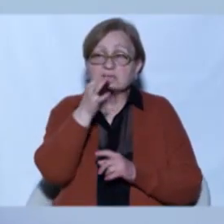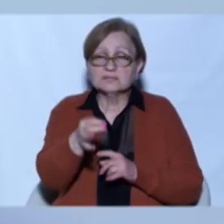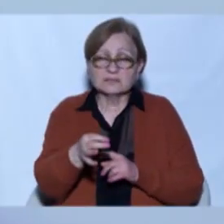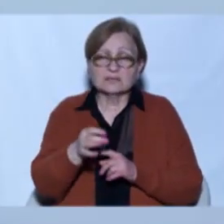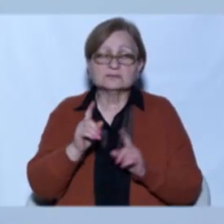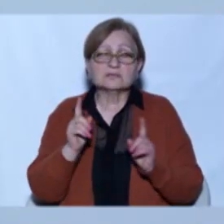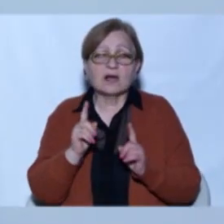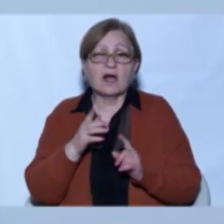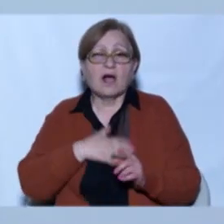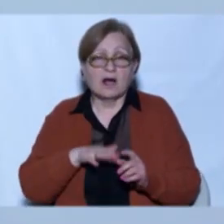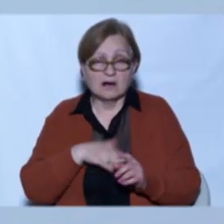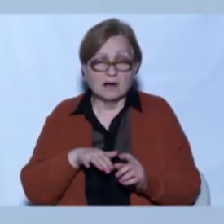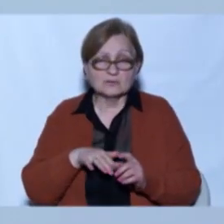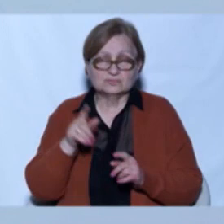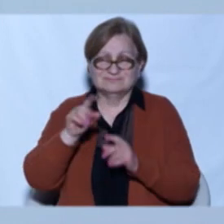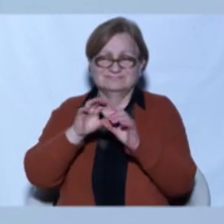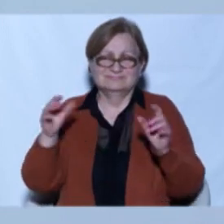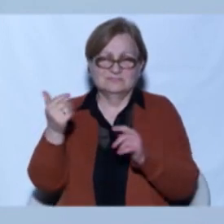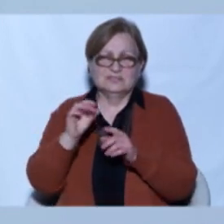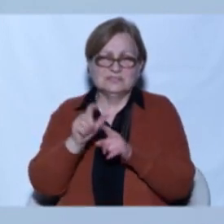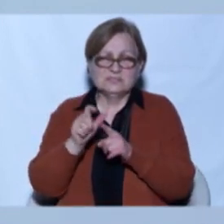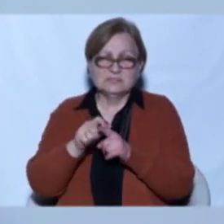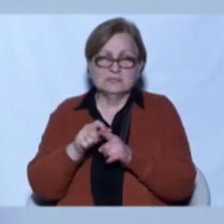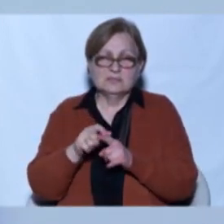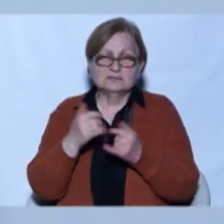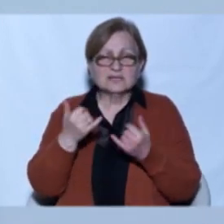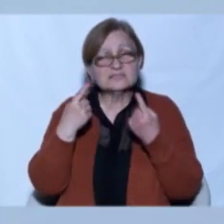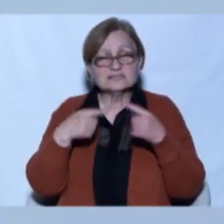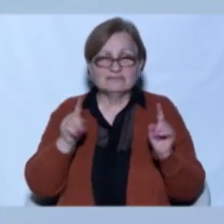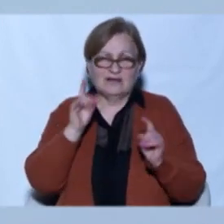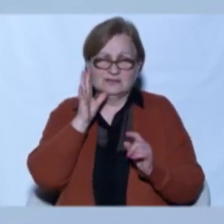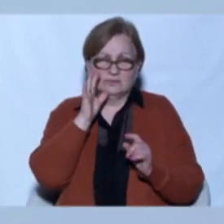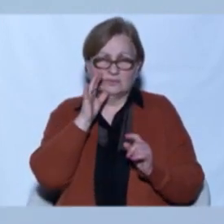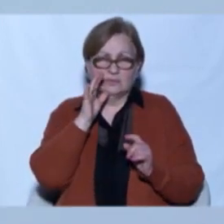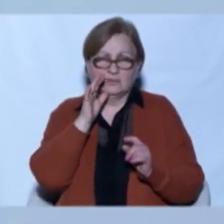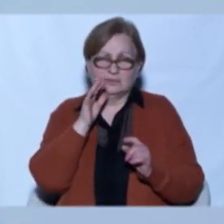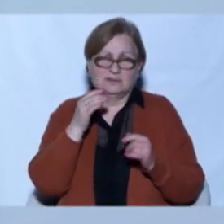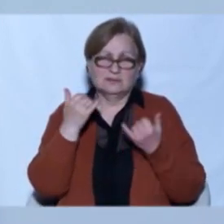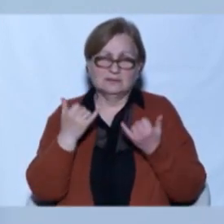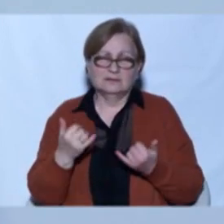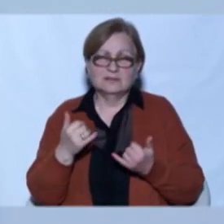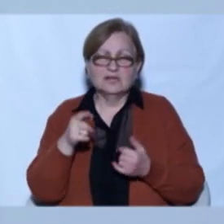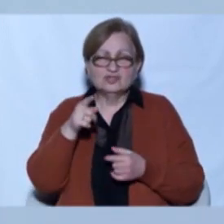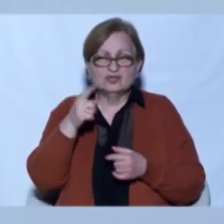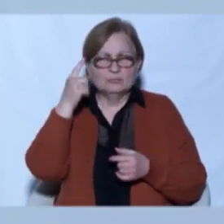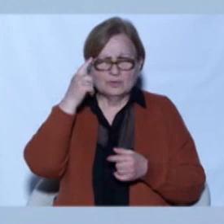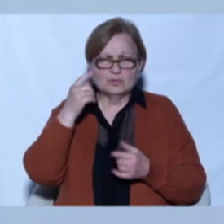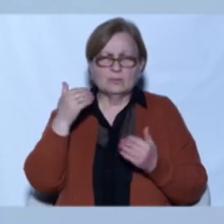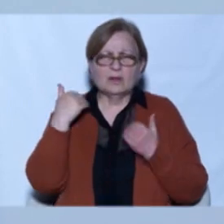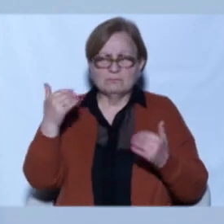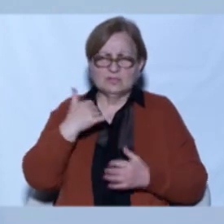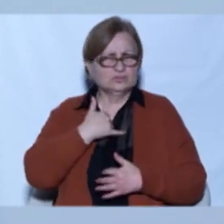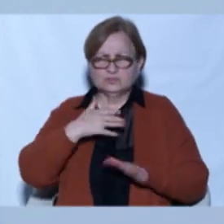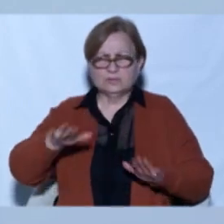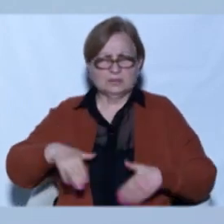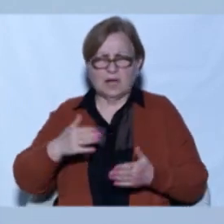ომია, სისხლის ღვრის ომი აღარ არის და მგონია რომ შენ ეს გმირი სხვაგან არ უნდა ეძებო, უნდა ეძებო